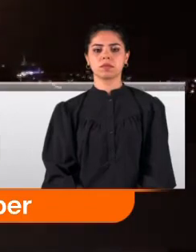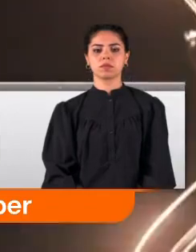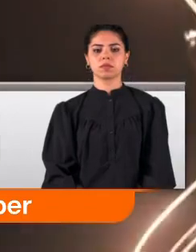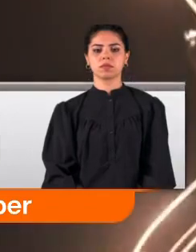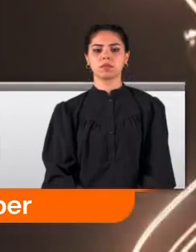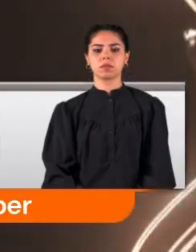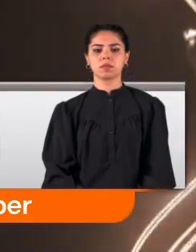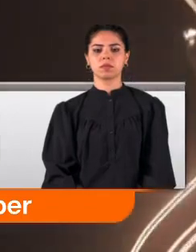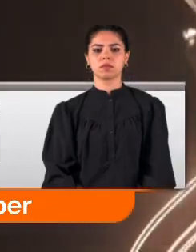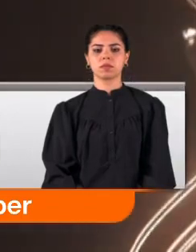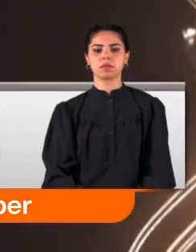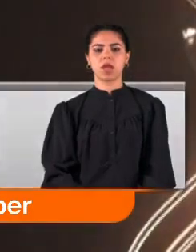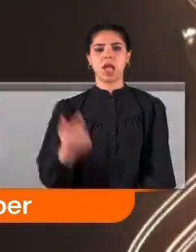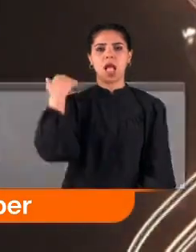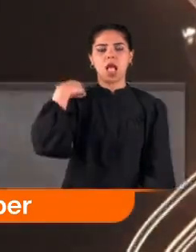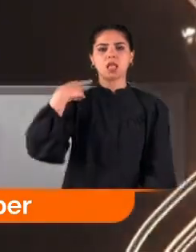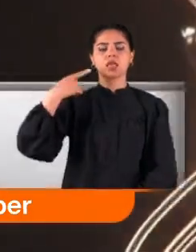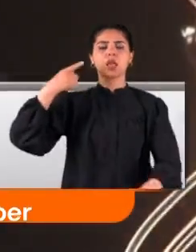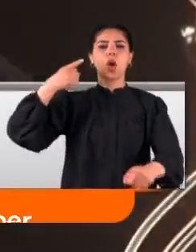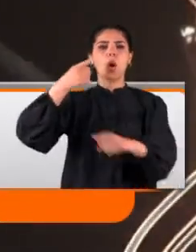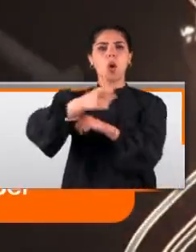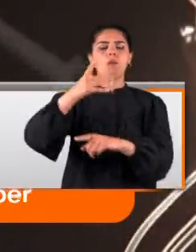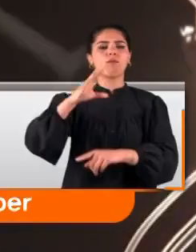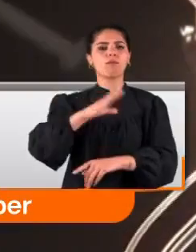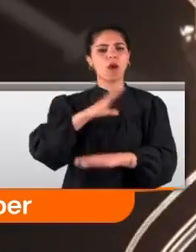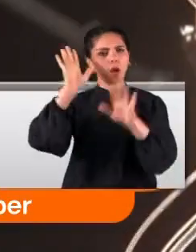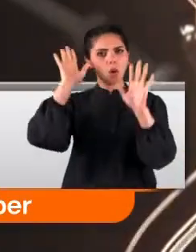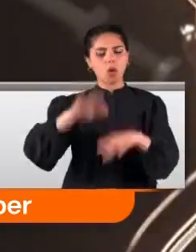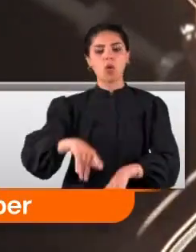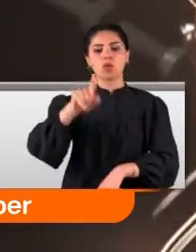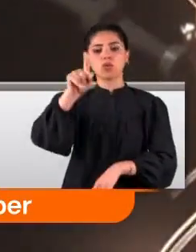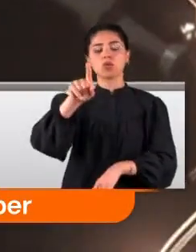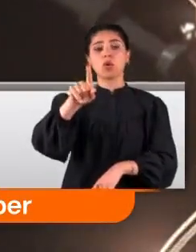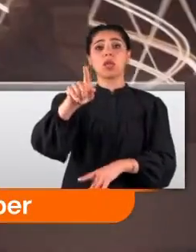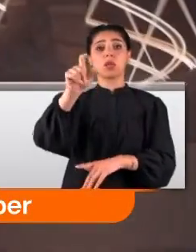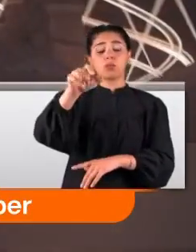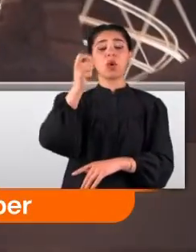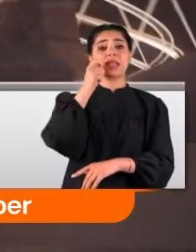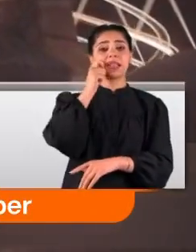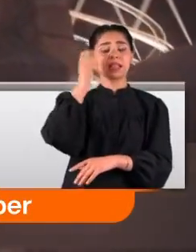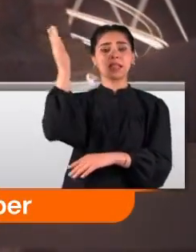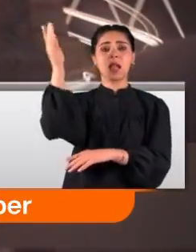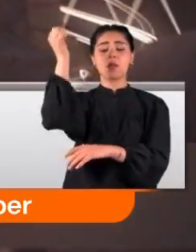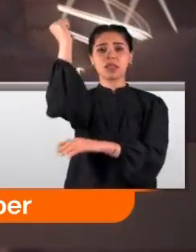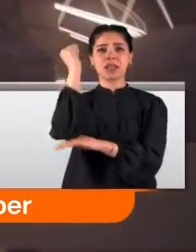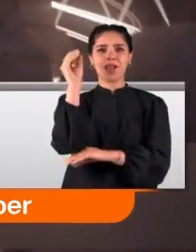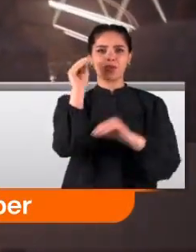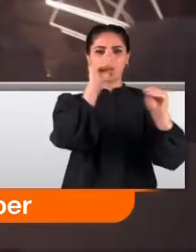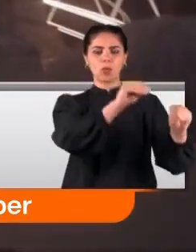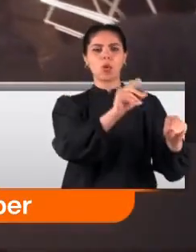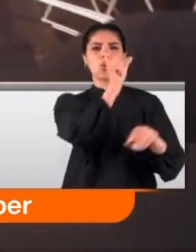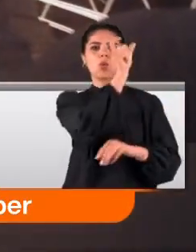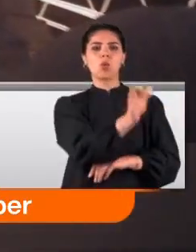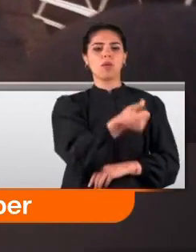anılacak. Sırtına saplanan oklara rağmen Bizans surlarına İslam'ın sancağını diken Ulubatlı Hasan da ışık gösterisinde yerini